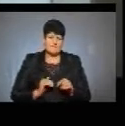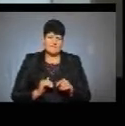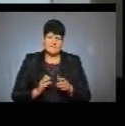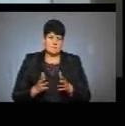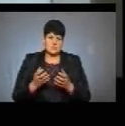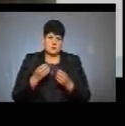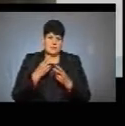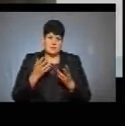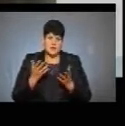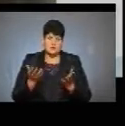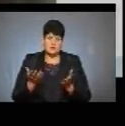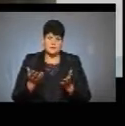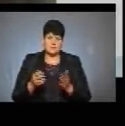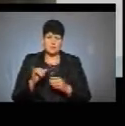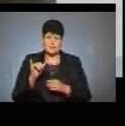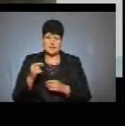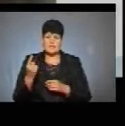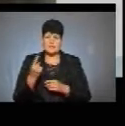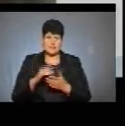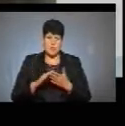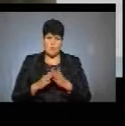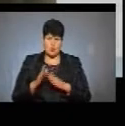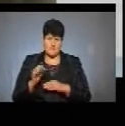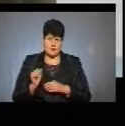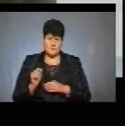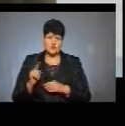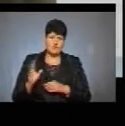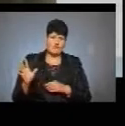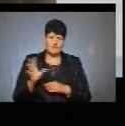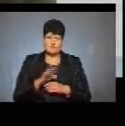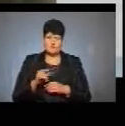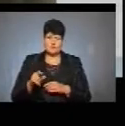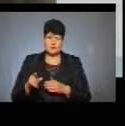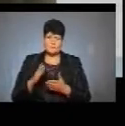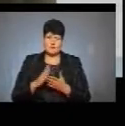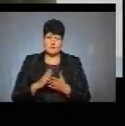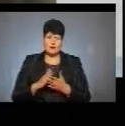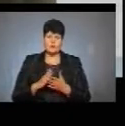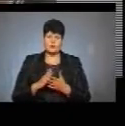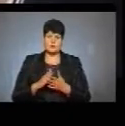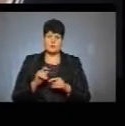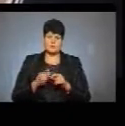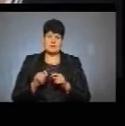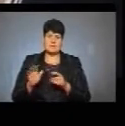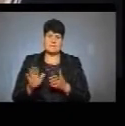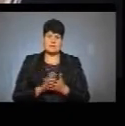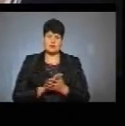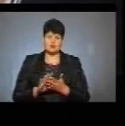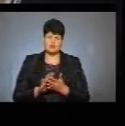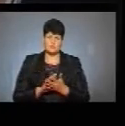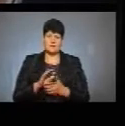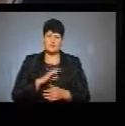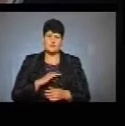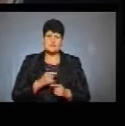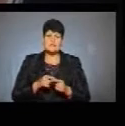ми ще й не бачили. В них єдина умова, що всі пацієнти мають обстежуватися безкоштовно. Використовуючи